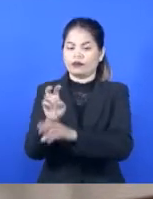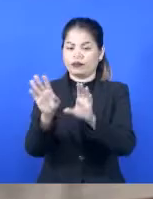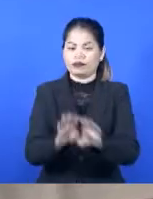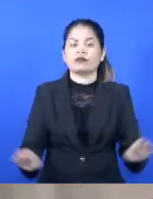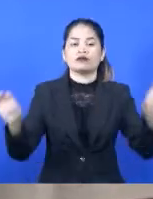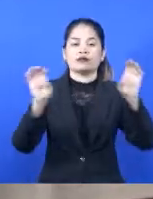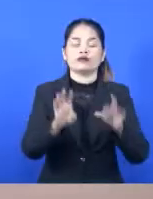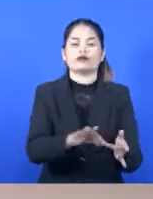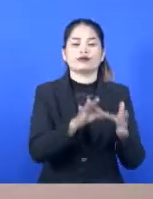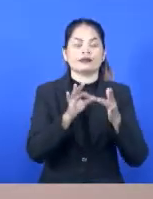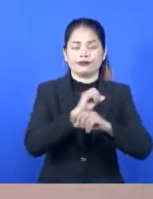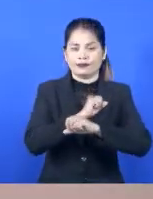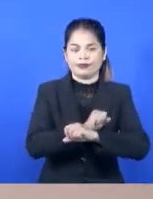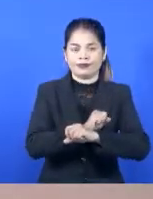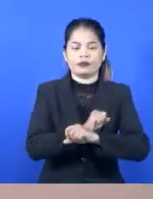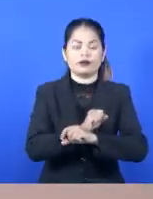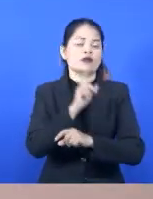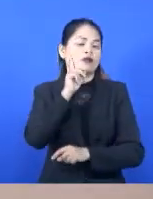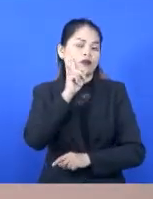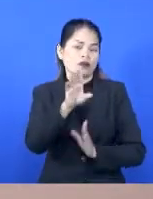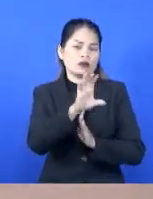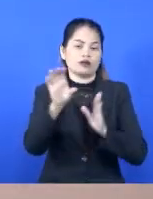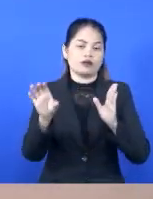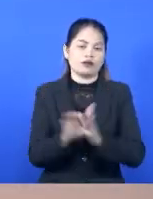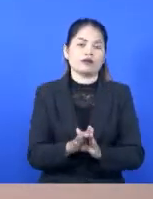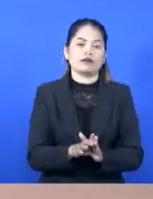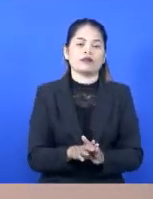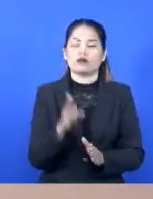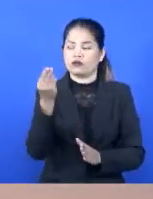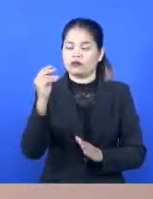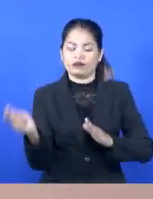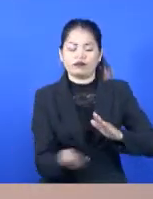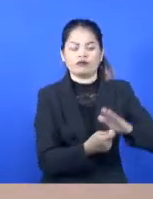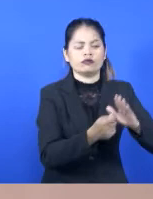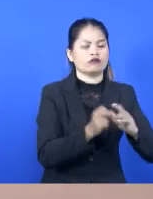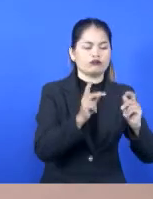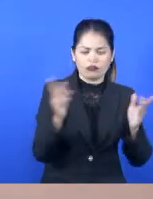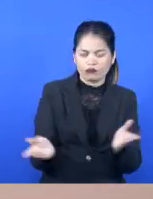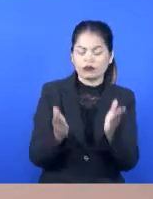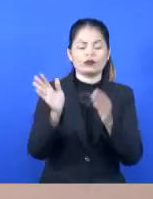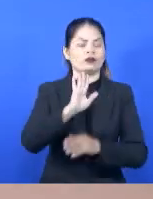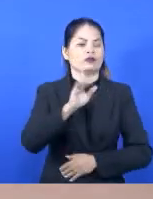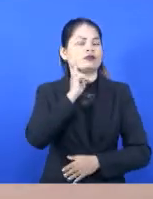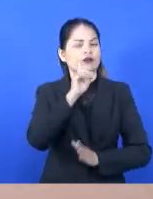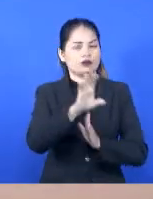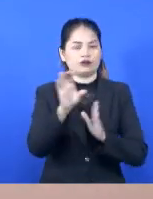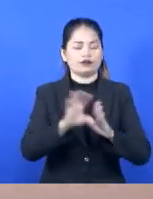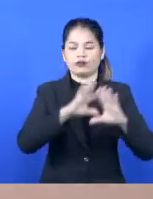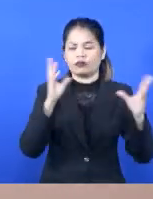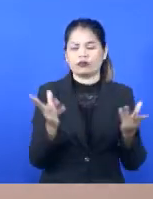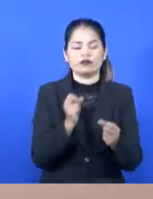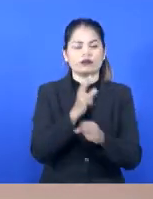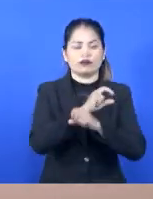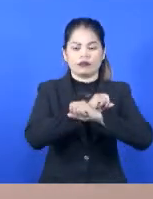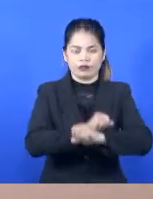ងជាពិសេសទប់ស្កាត់និងបង្ក្រាបបទល្មើសតាក់ទងទៅនឹងការសម្អាតប្រាក់និងហិរញ្ញប្បទានភេរវកម្មពាក់ព័ន្ធនឹងបទល្មើសធនធានធម្មជាតិ